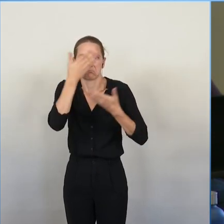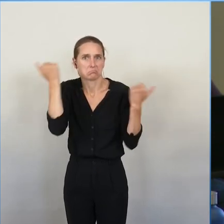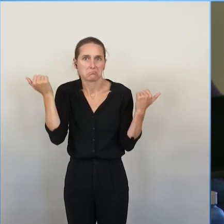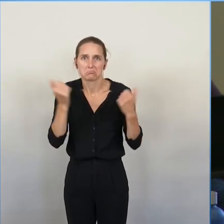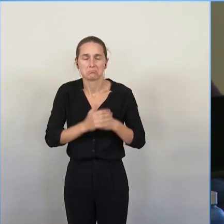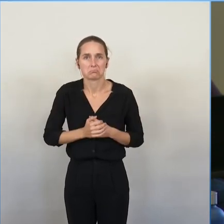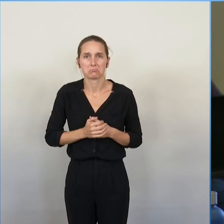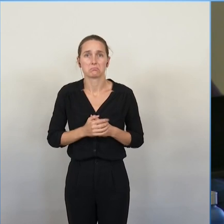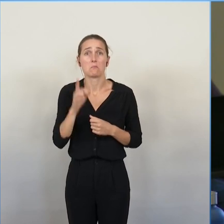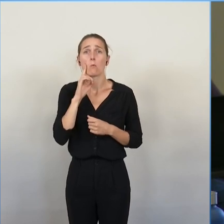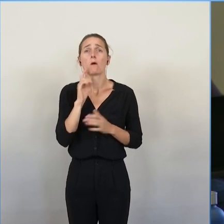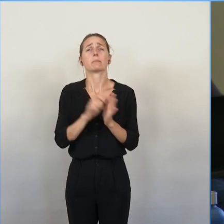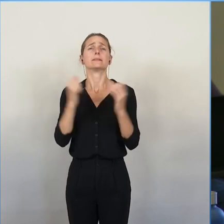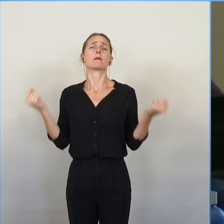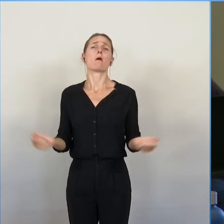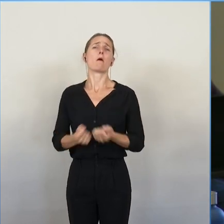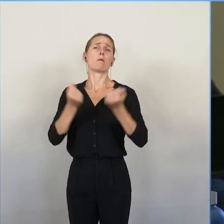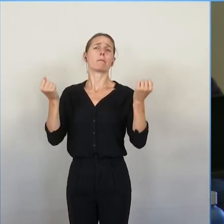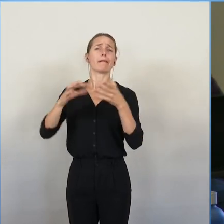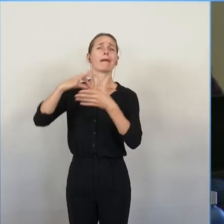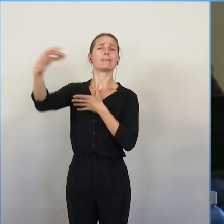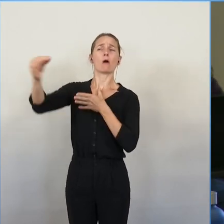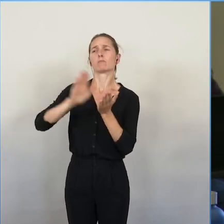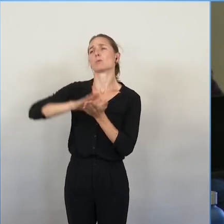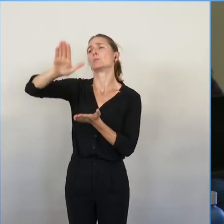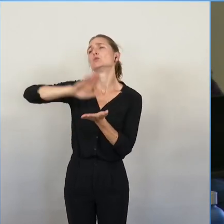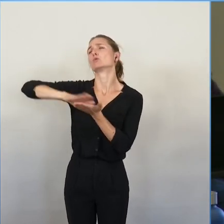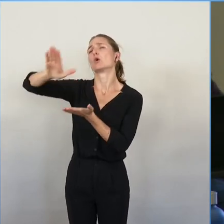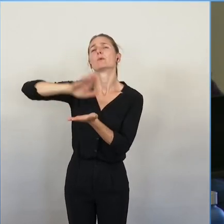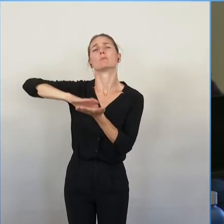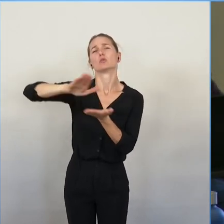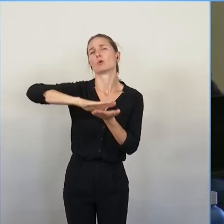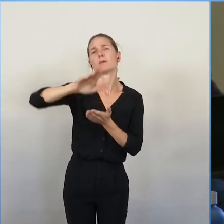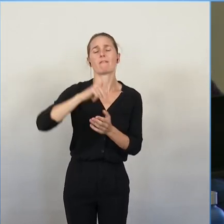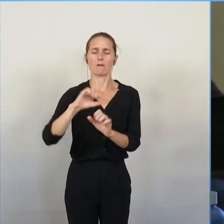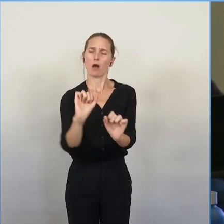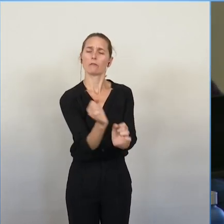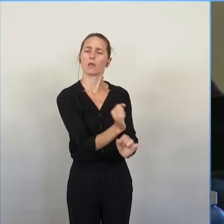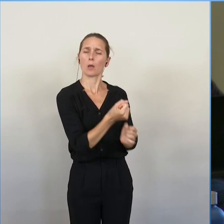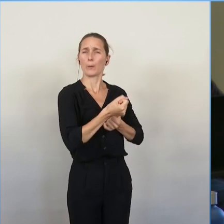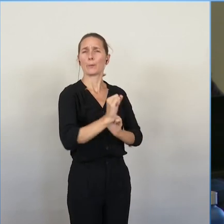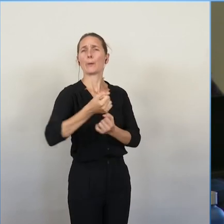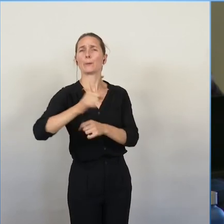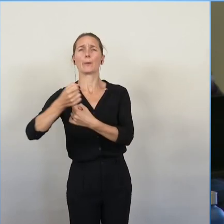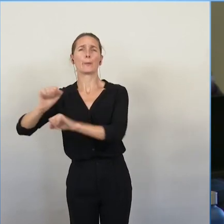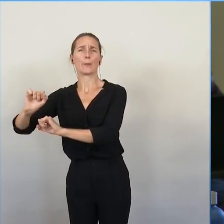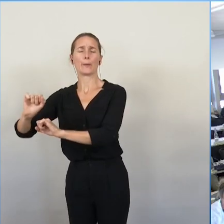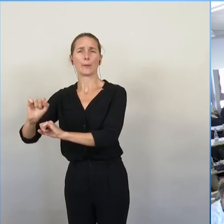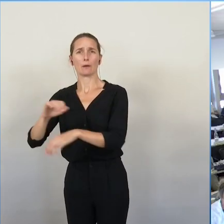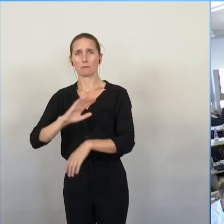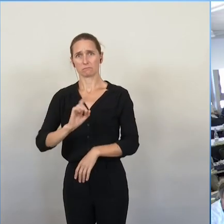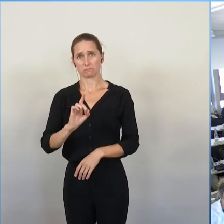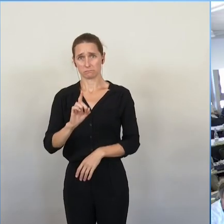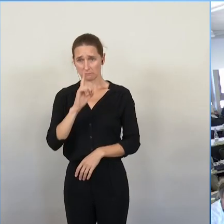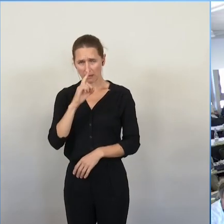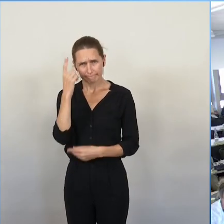lors des fausses promesses électorales de jurer qu'on va passer un grand coup de Balet laver plus blanc que blanc là non on se demande seulement s'il reste encore un peu